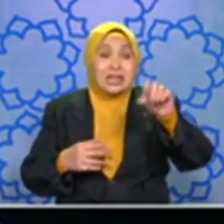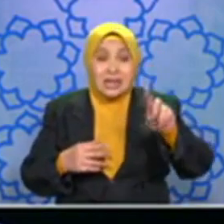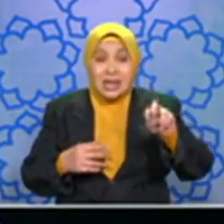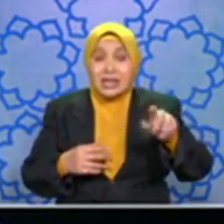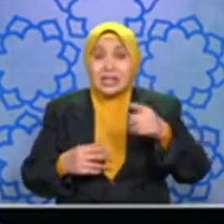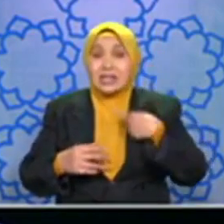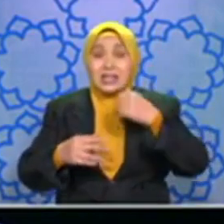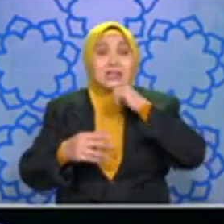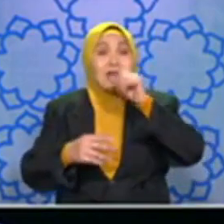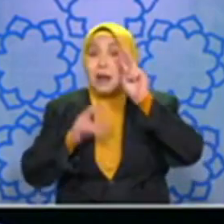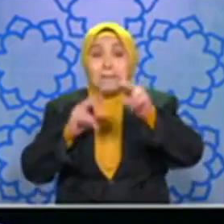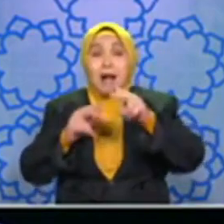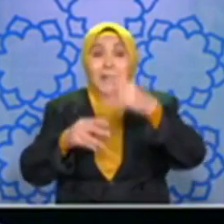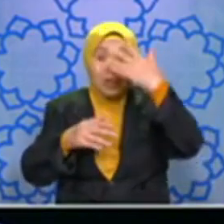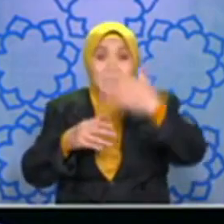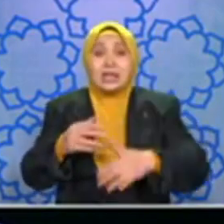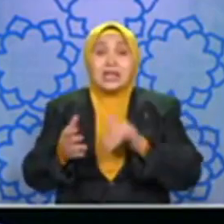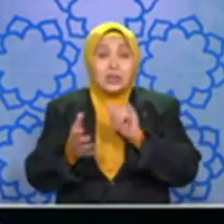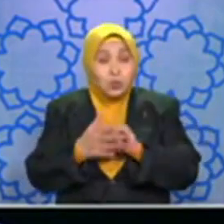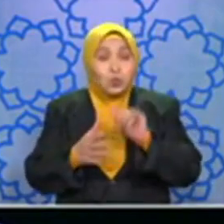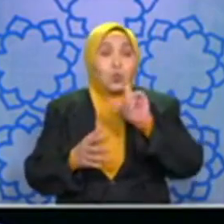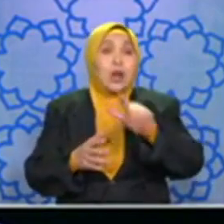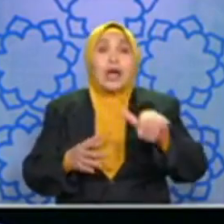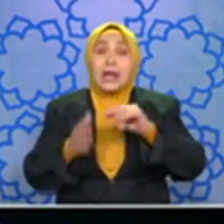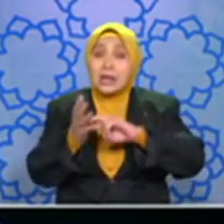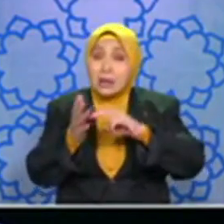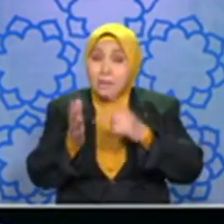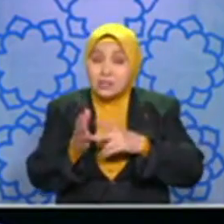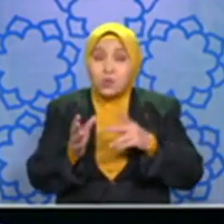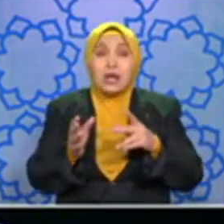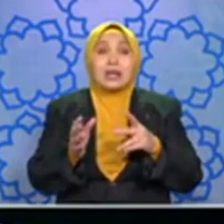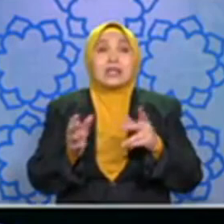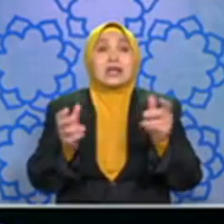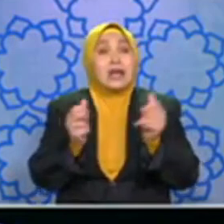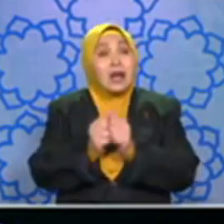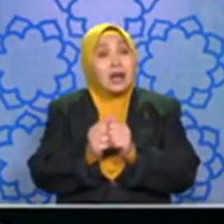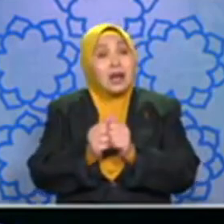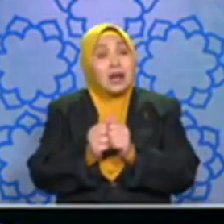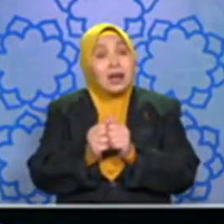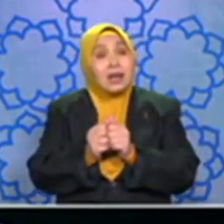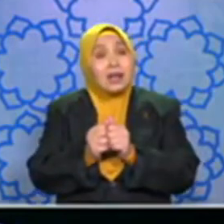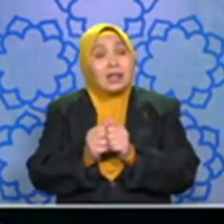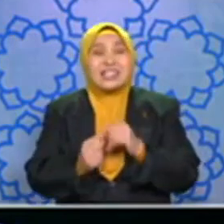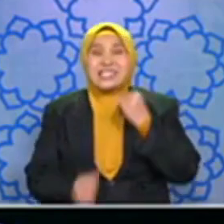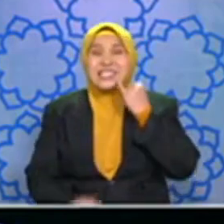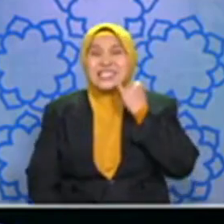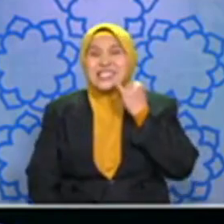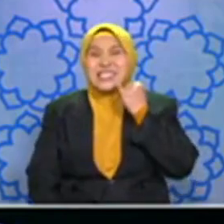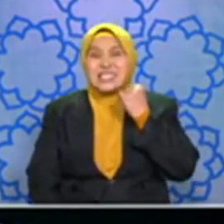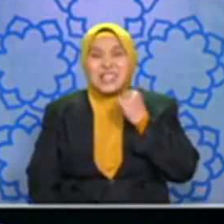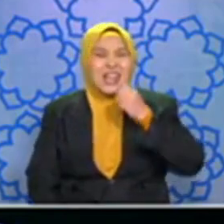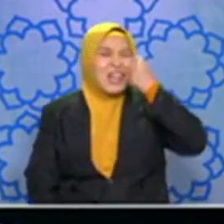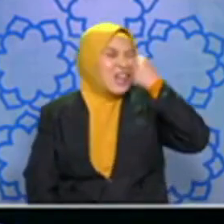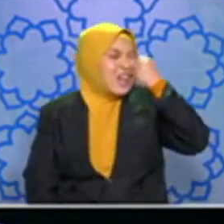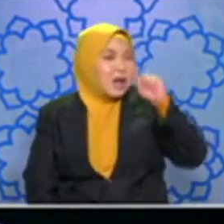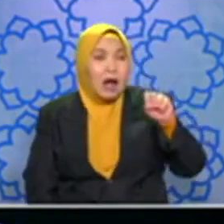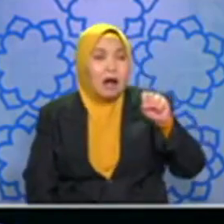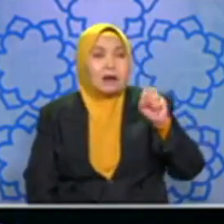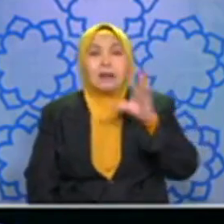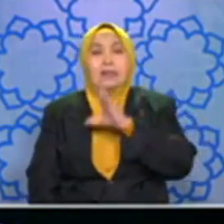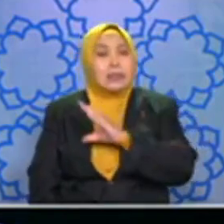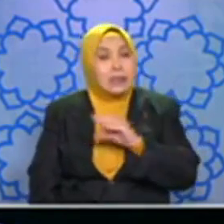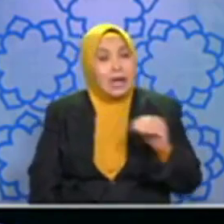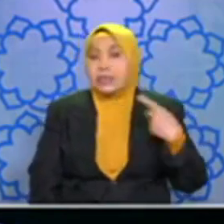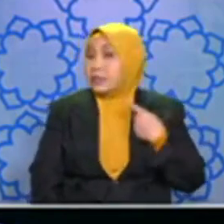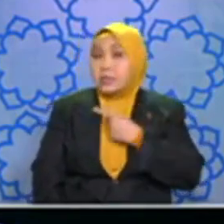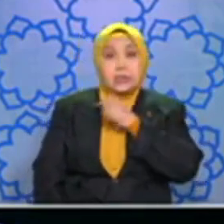tak nampak dinding ini. Dinding itulah yang dimaksudkan dengan apa? Dengki, engkar, dan